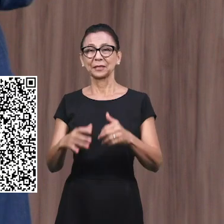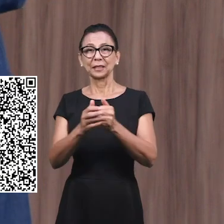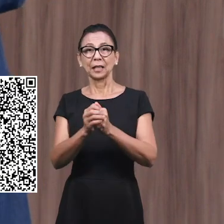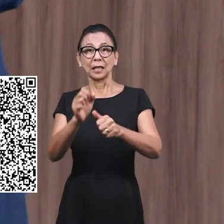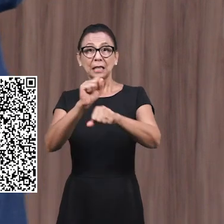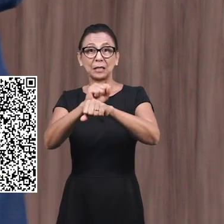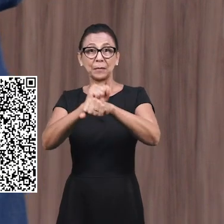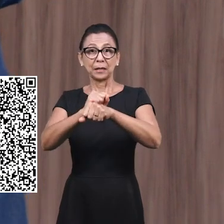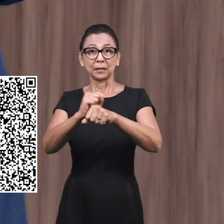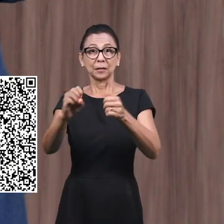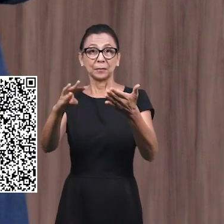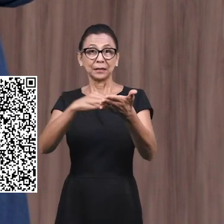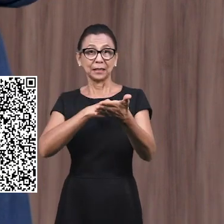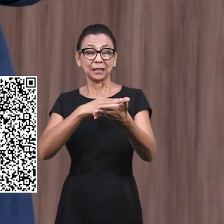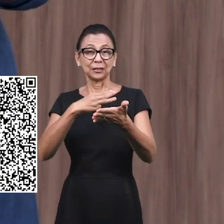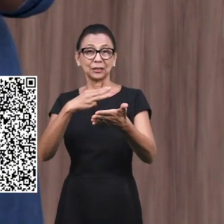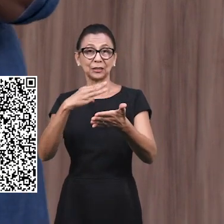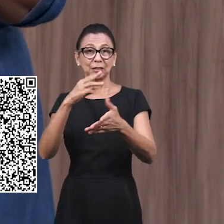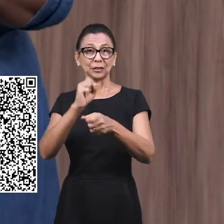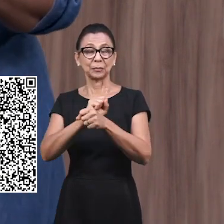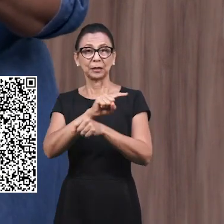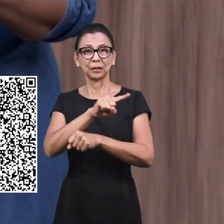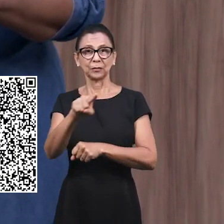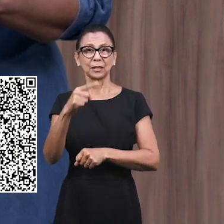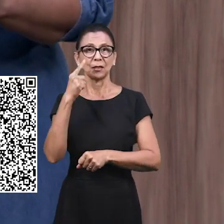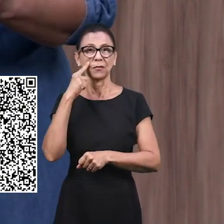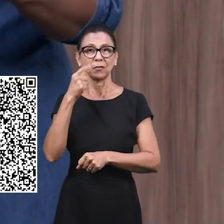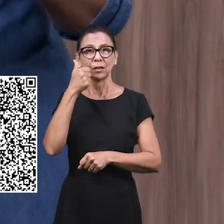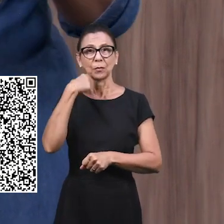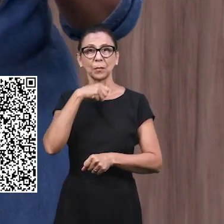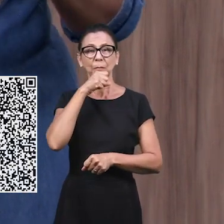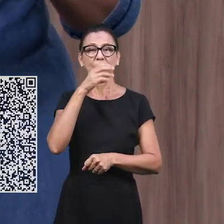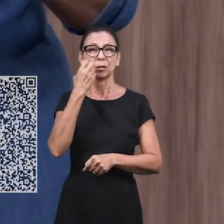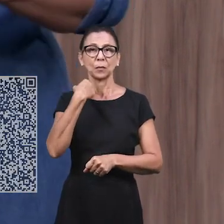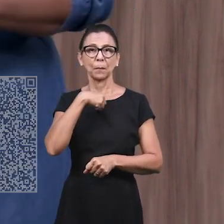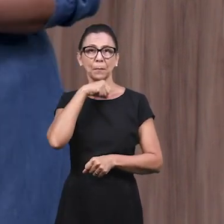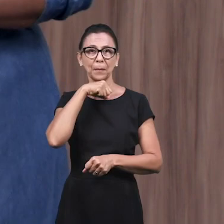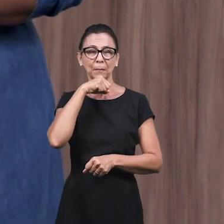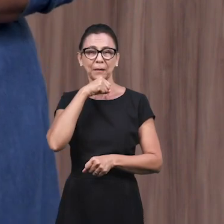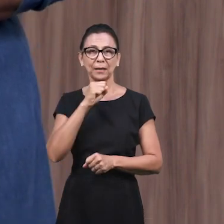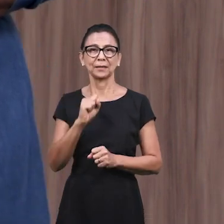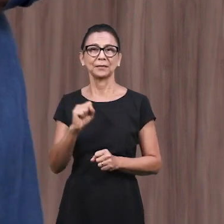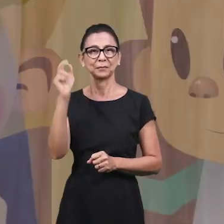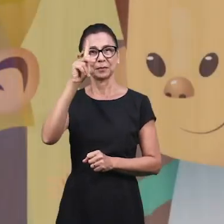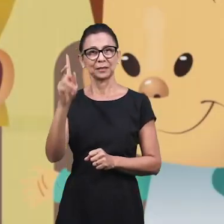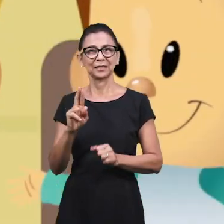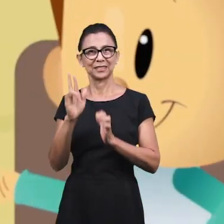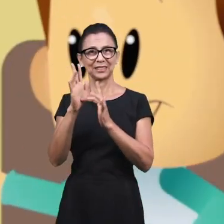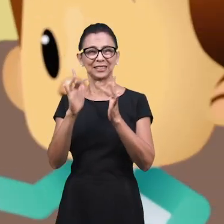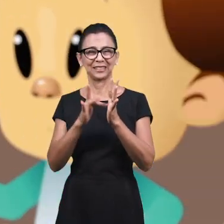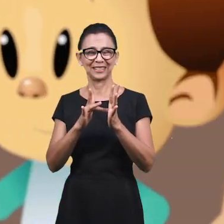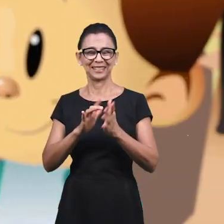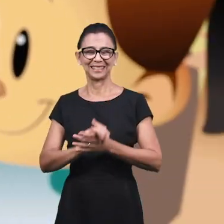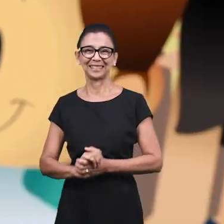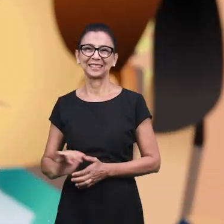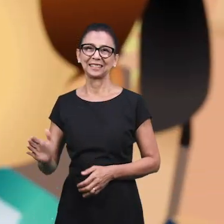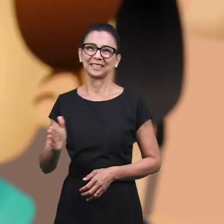et envoyez ton message. Envoie ton message. À la prochaine étude et à tous la paix du Seigneur